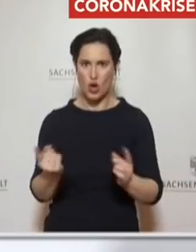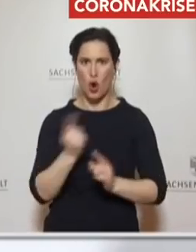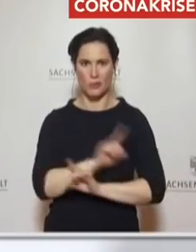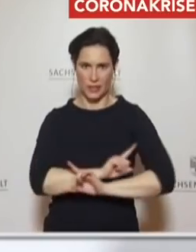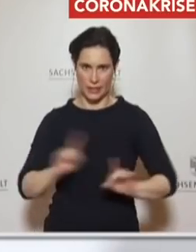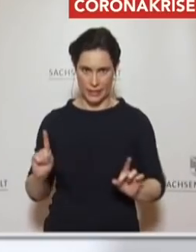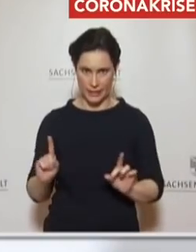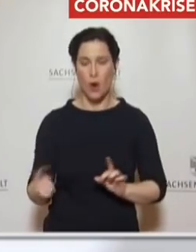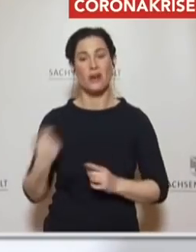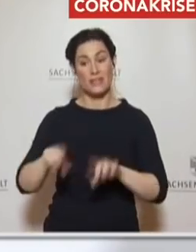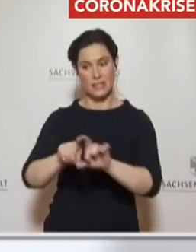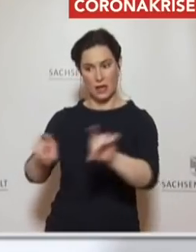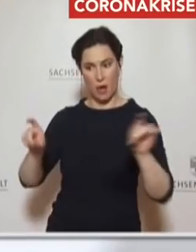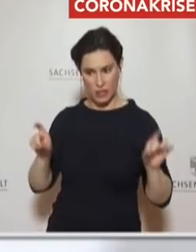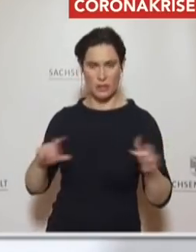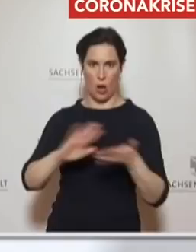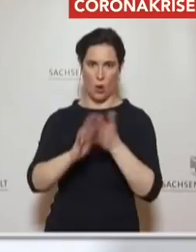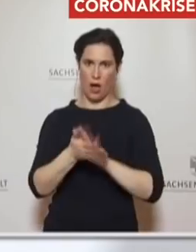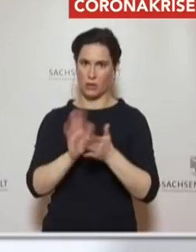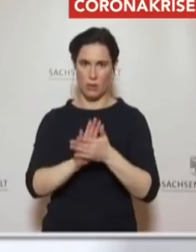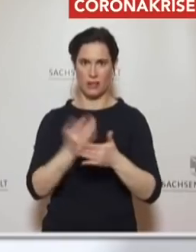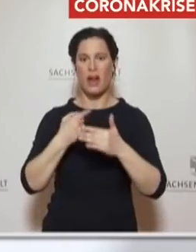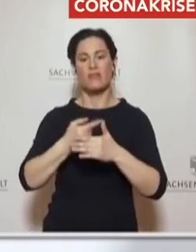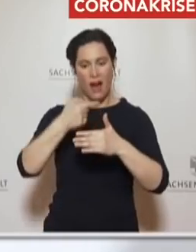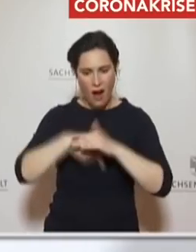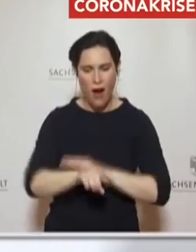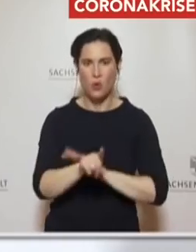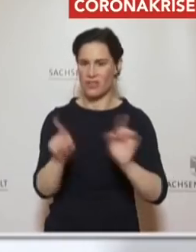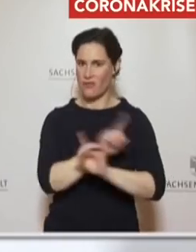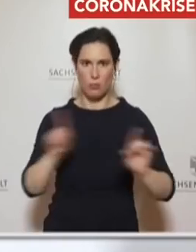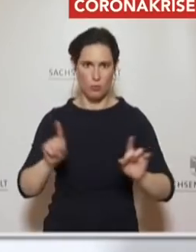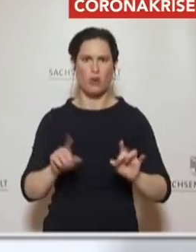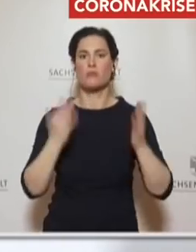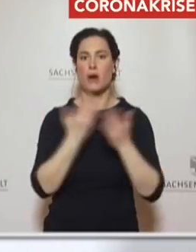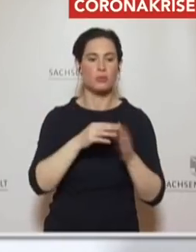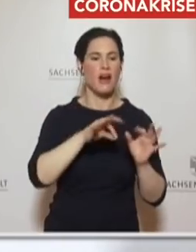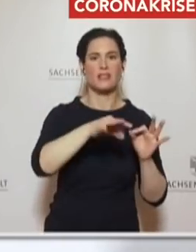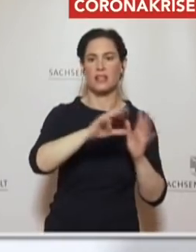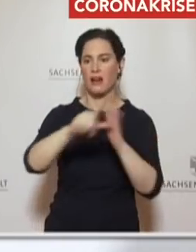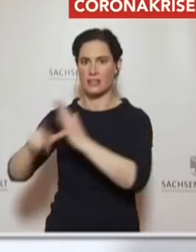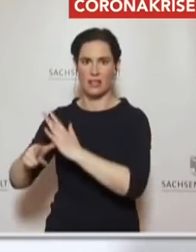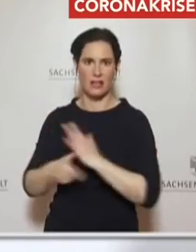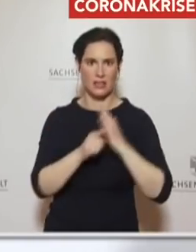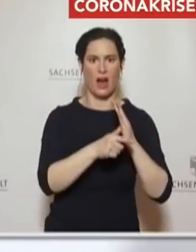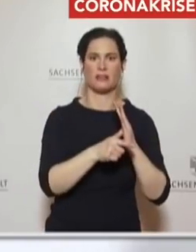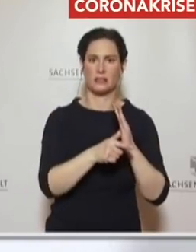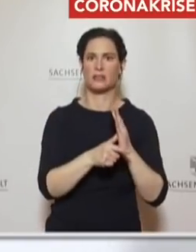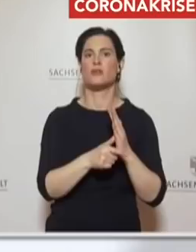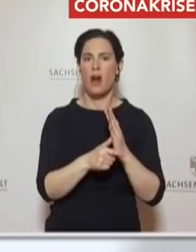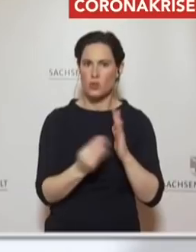wir auch nochmal im Kabinett festgestellt, dass es möglicherweise in einzelnen Kreisen zum Bestandteil